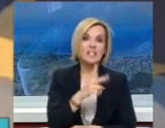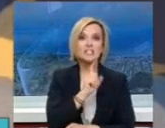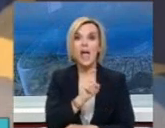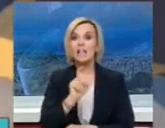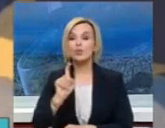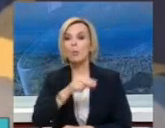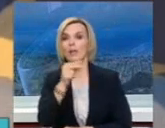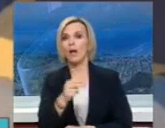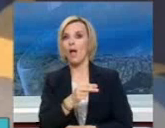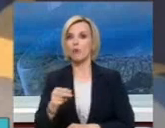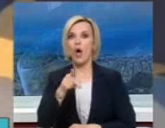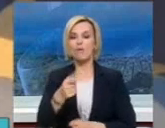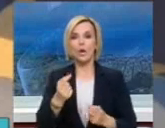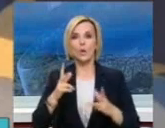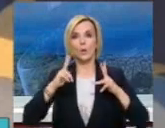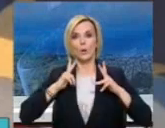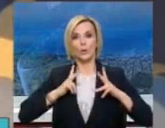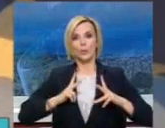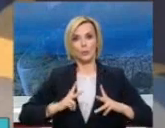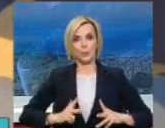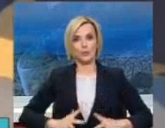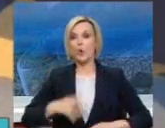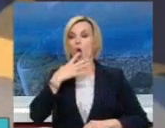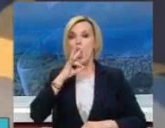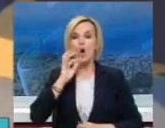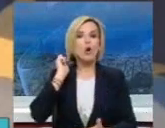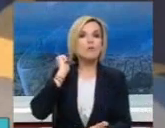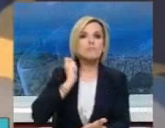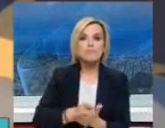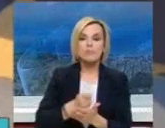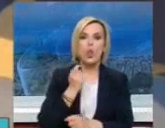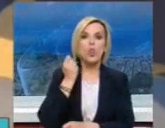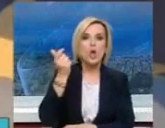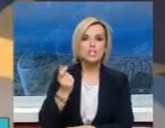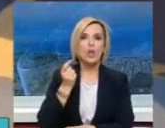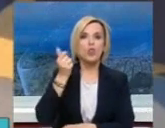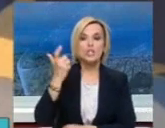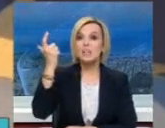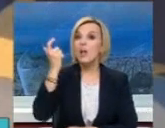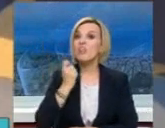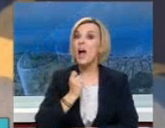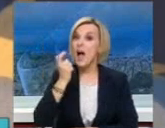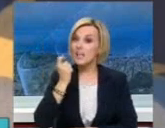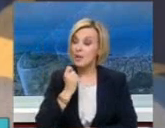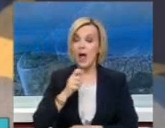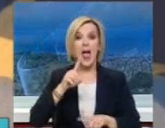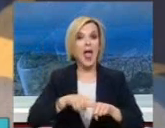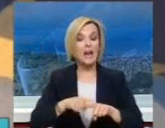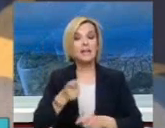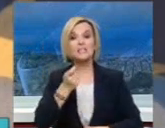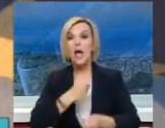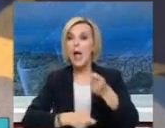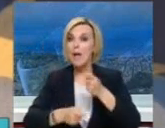έχει ήδη αποκλιμακώσει το κόστος δανεισμού του ελληνικού δημοσίου και κατ' επέκταση των ελληνικών επιχειρήσεων και